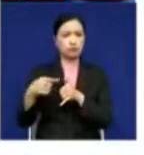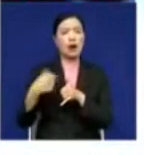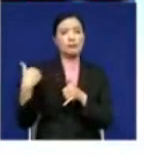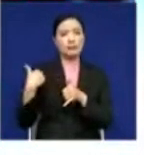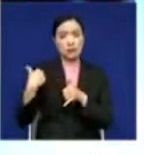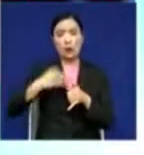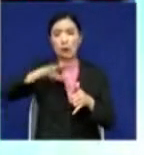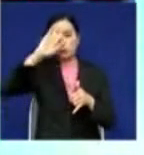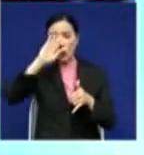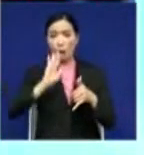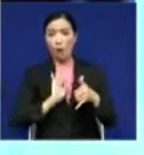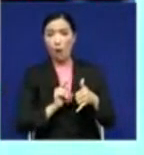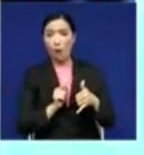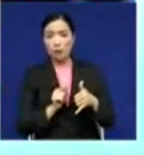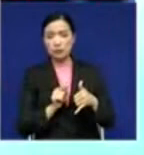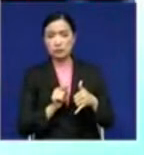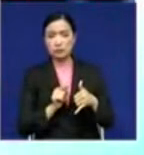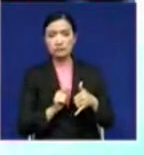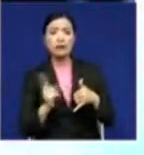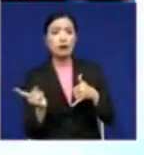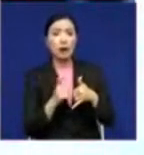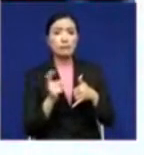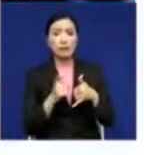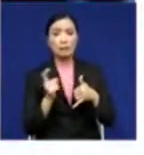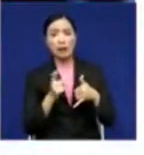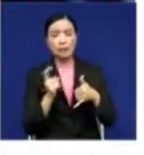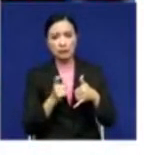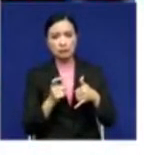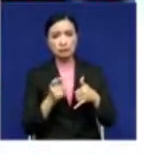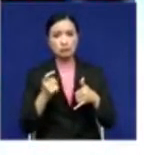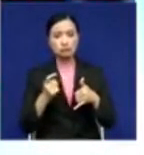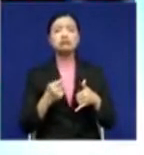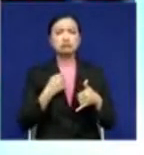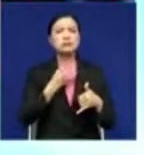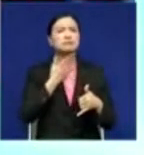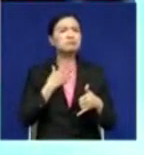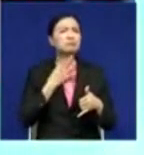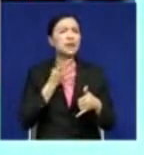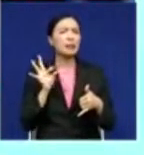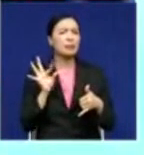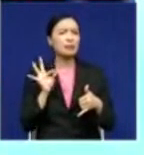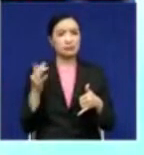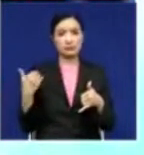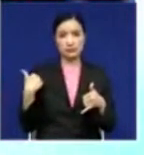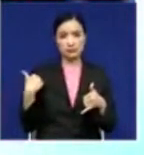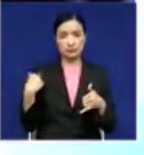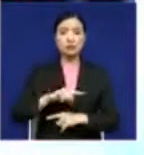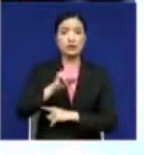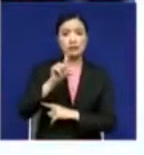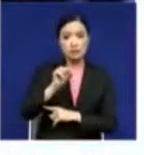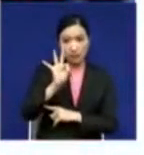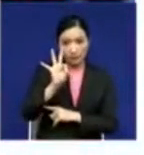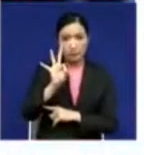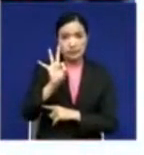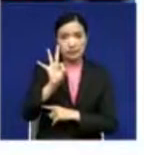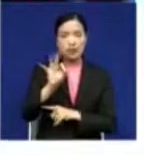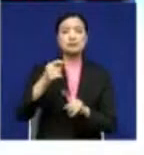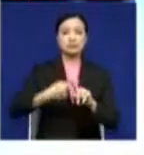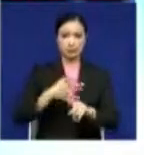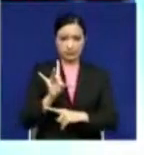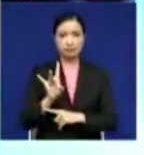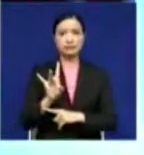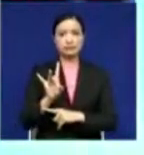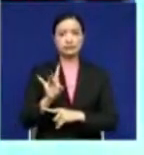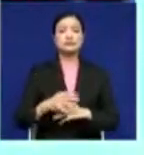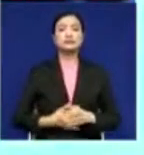ยที่จากการซักประวัตินะครับก็พบว่ามีเสมหะนิดหน่อยนะครับในวันที่29สิงหาคมนะ